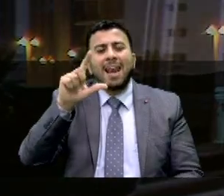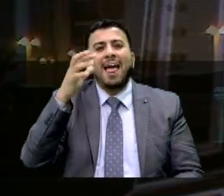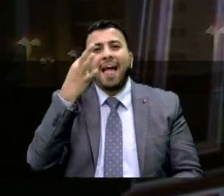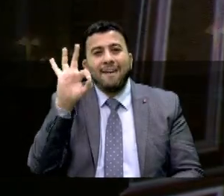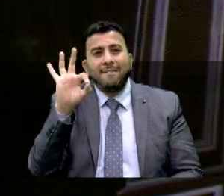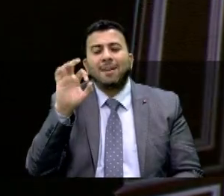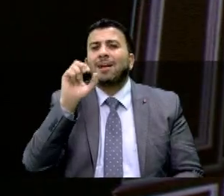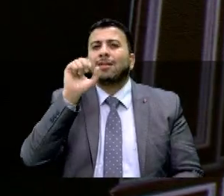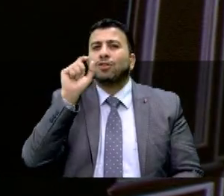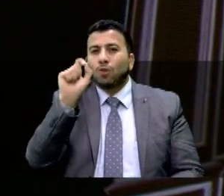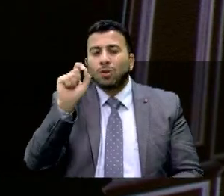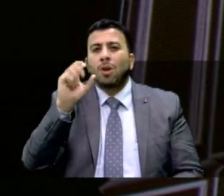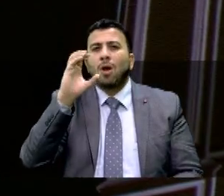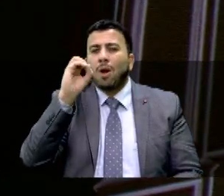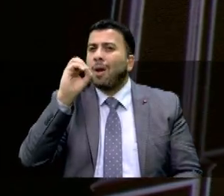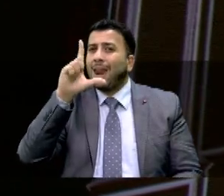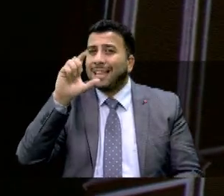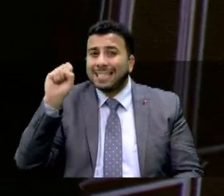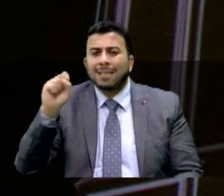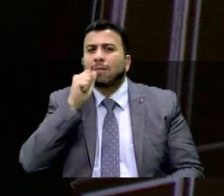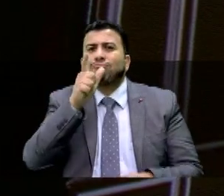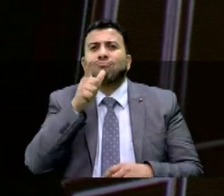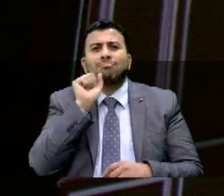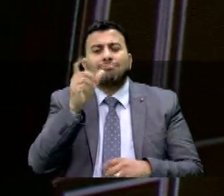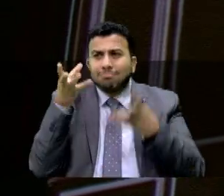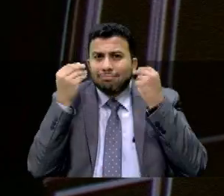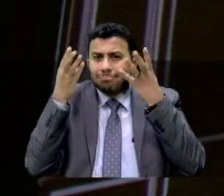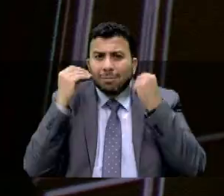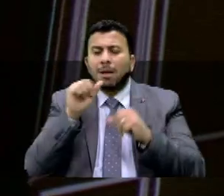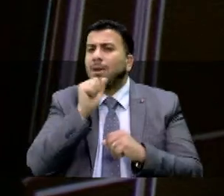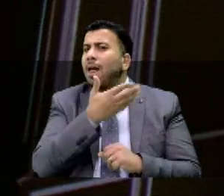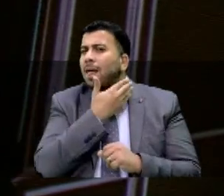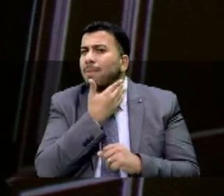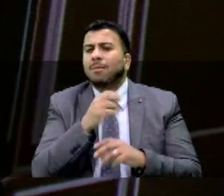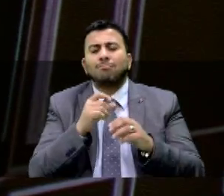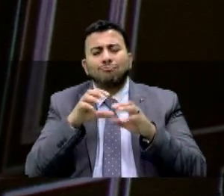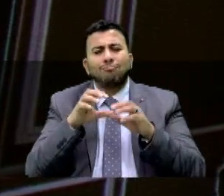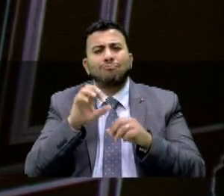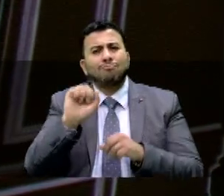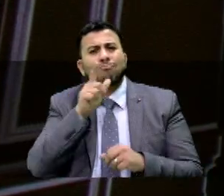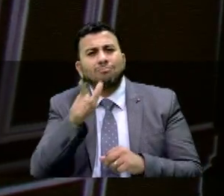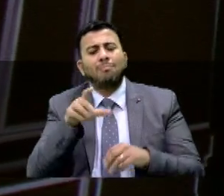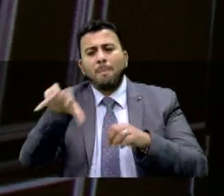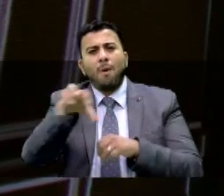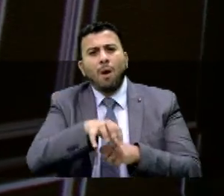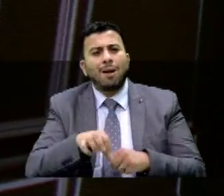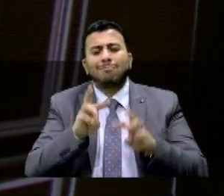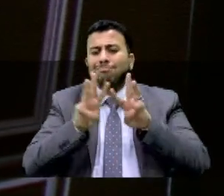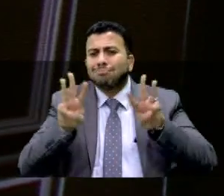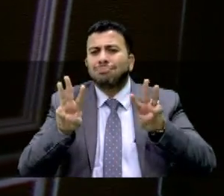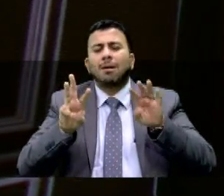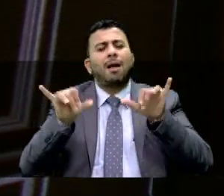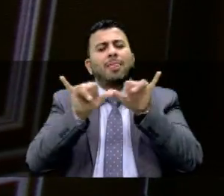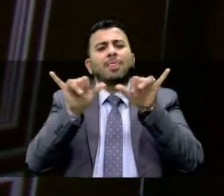موقع فيه تفاصيل كافية إن شاء الله وافية لتعريفهم بكل الخدمات والمرافق والعروض والمواقع والتوقيت وغيرها